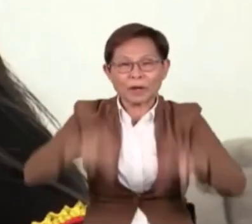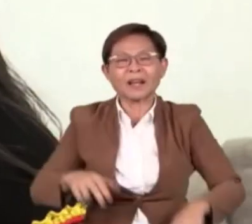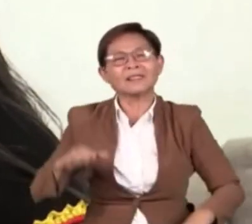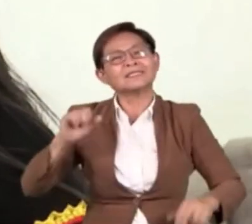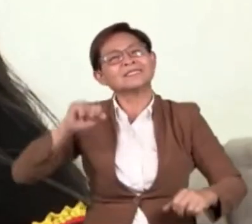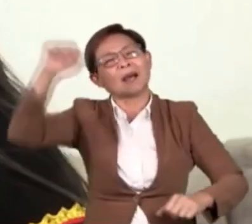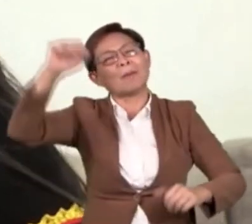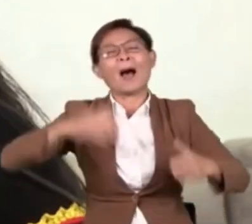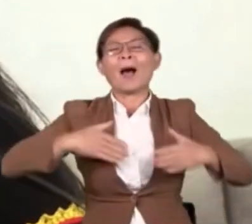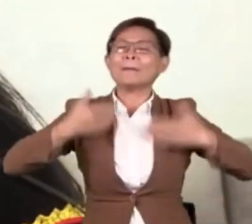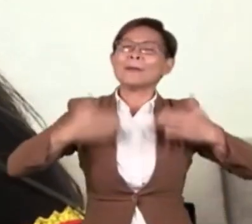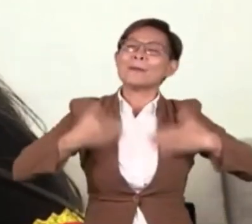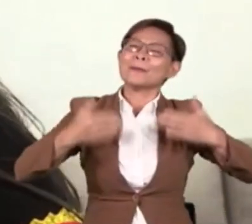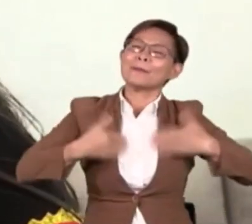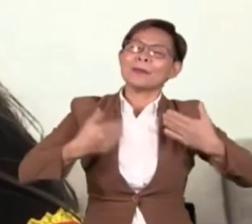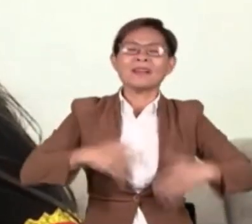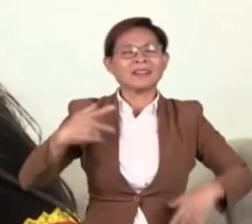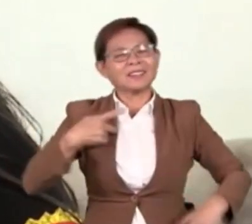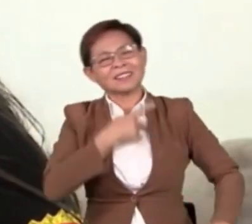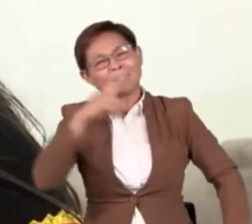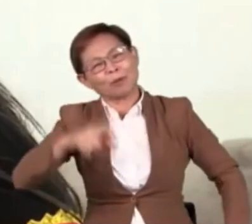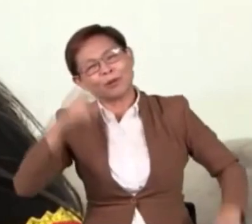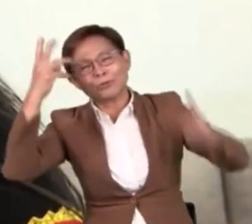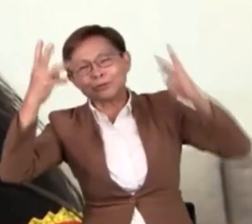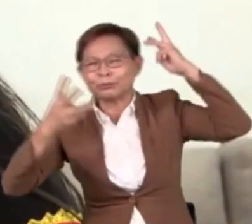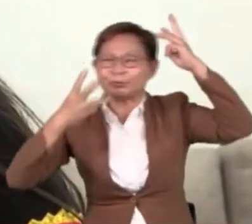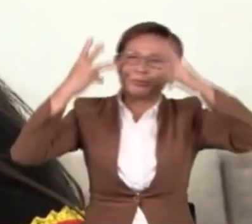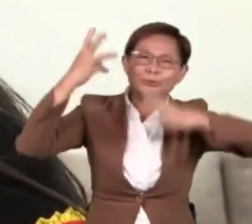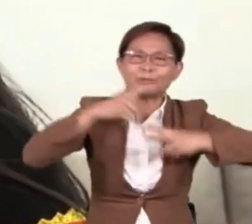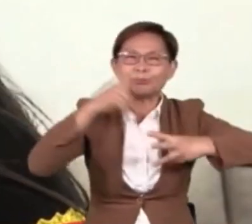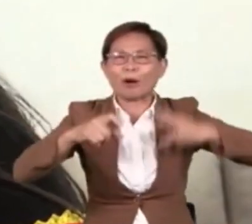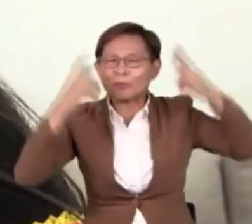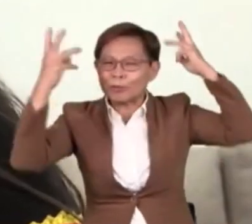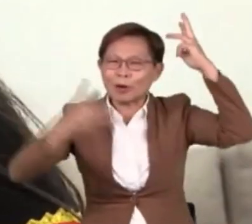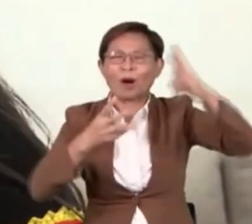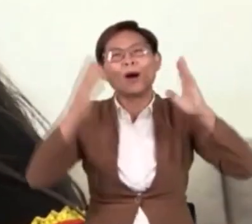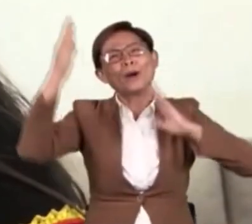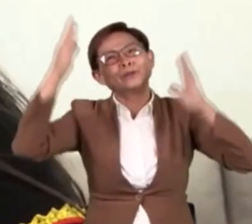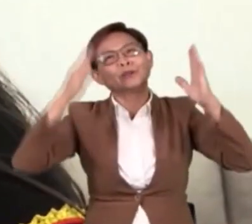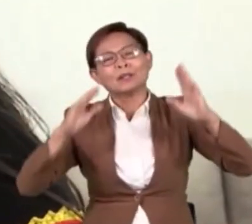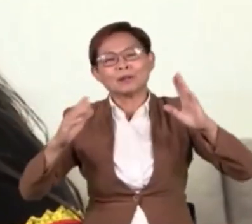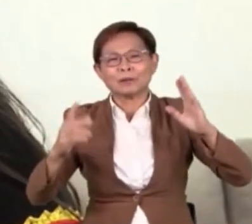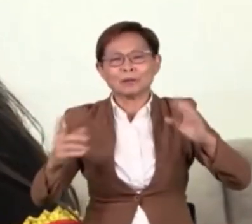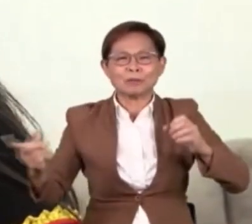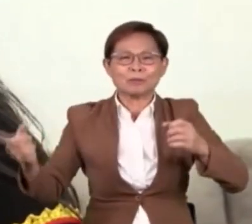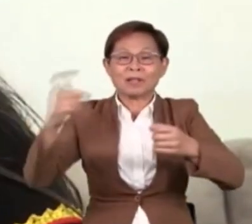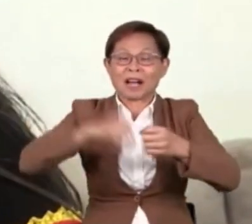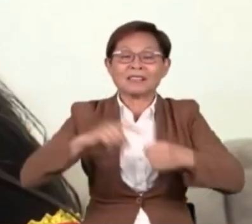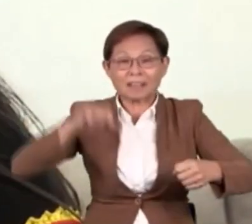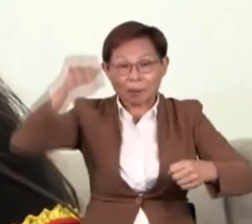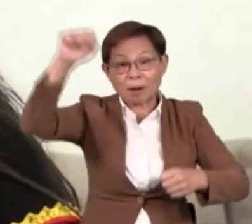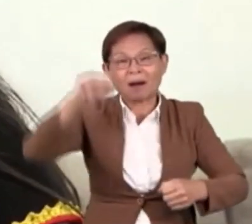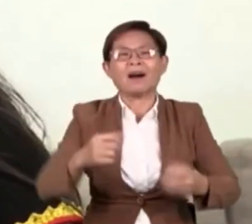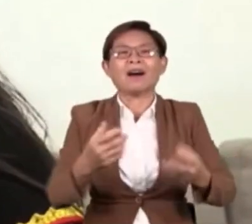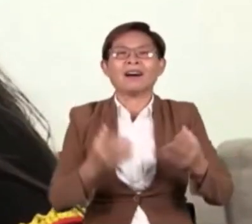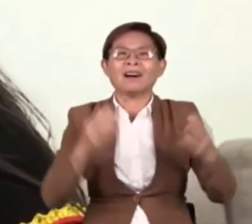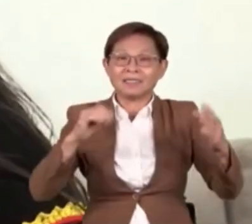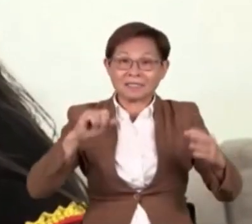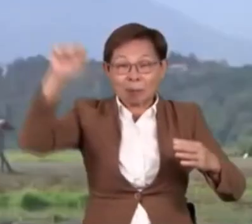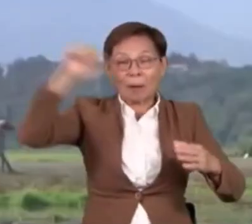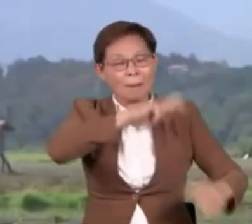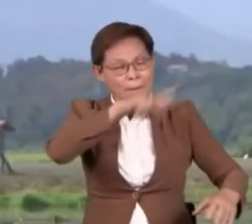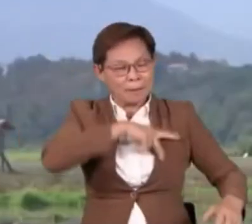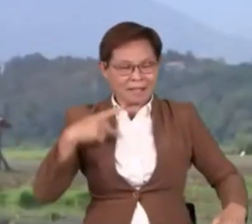dan berasa gembira. Kita tidak perlu risau lagi mengenai tanah air kita. Tanah air kita ini sememangnya milik kita selamanya.